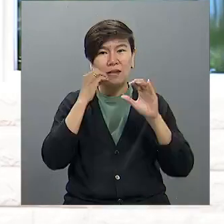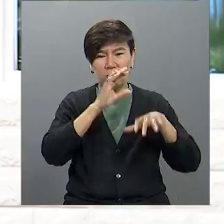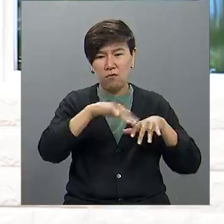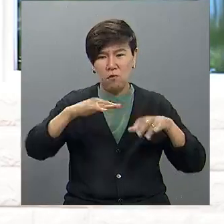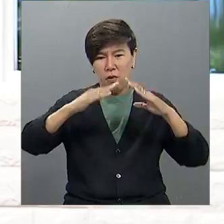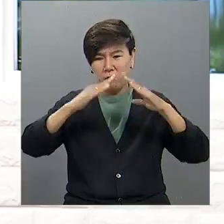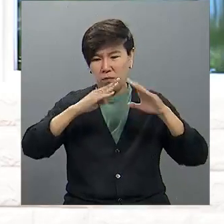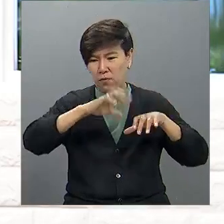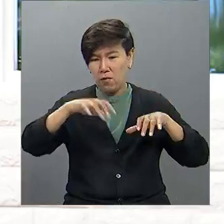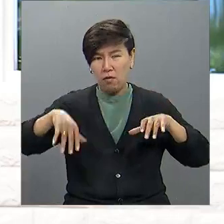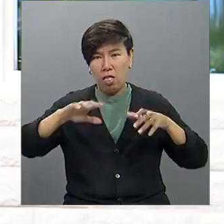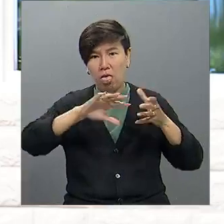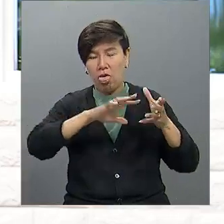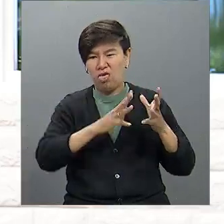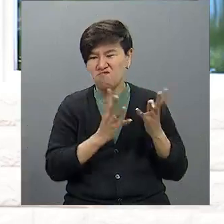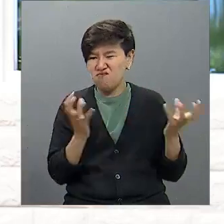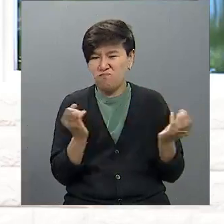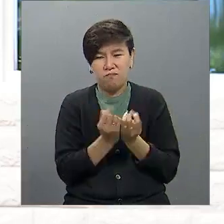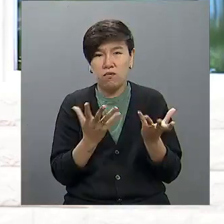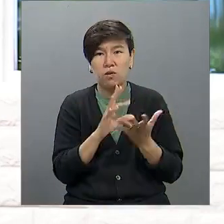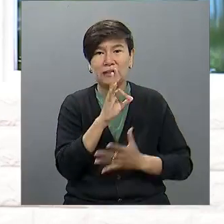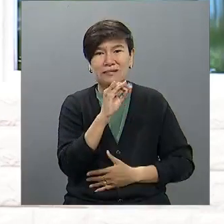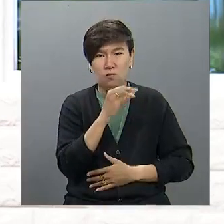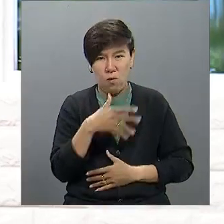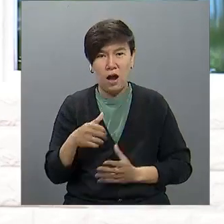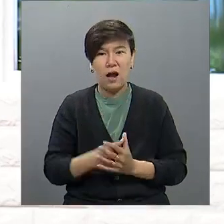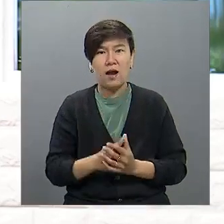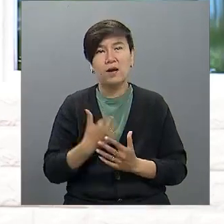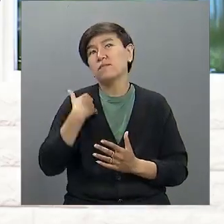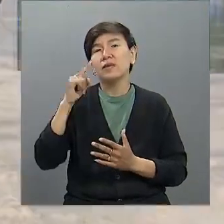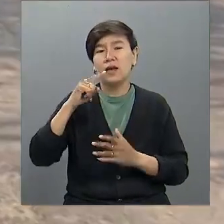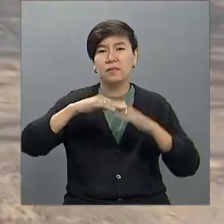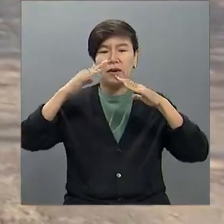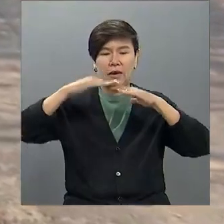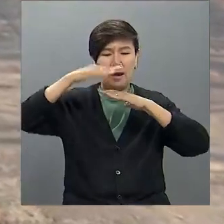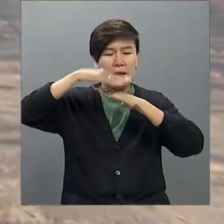แล้วก็มีคนบาดเจ็บเพราะว่ามีเศษกระเบื้องน่ะตกลงมาหล่นทับด้วยค่ะ